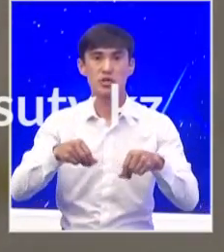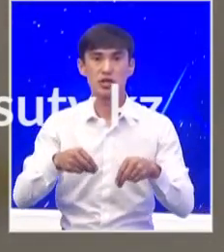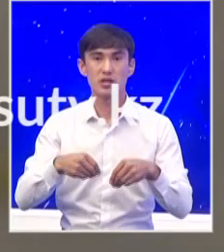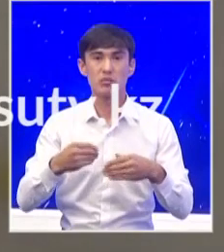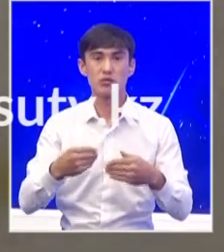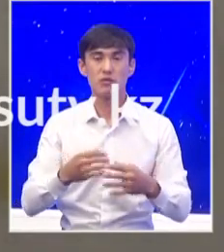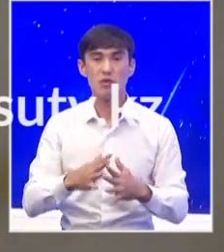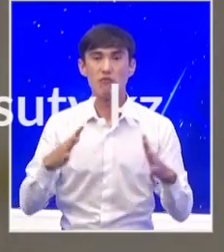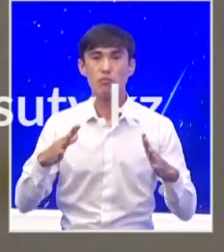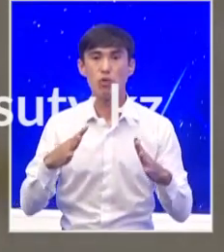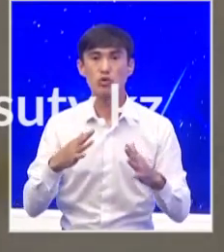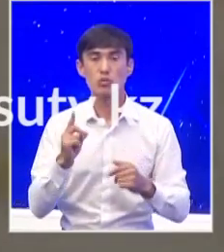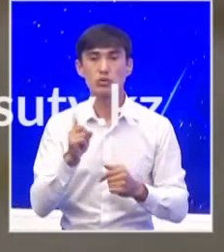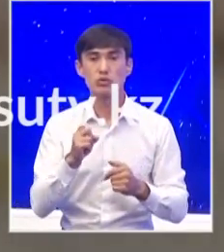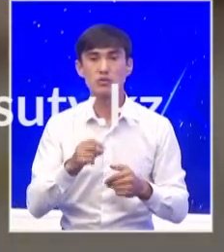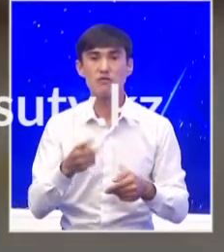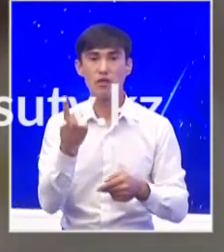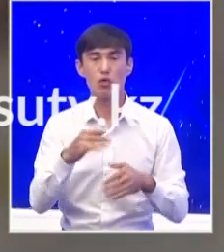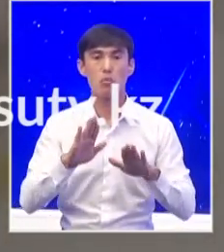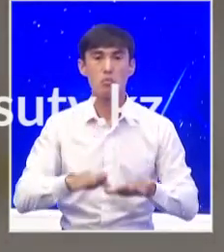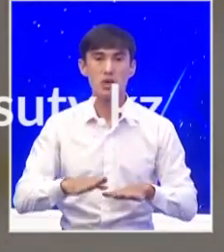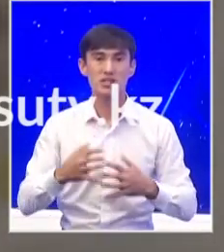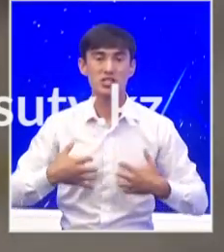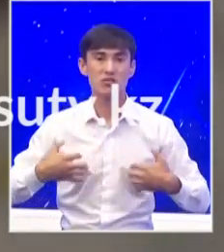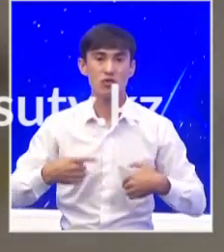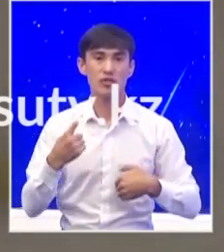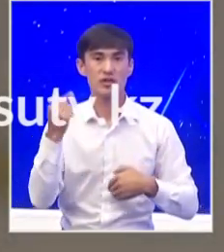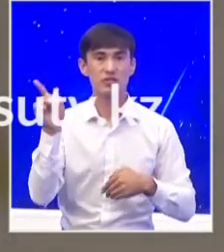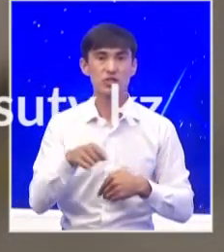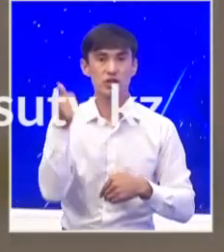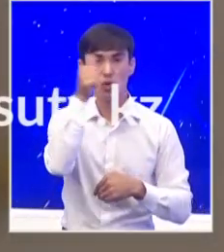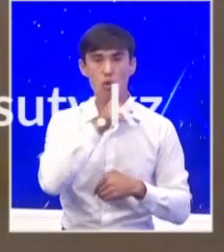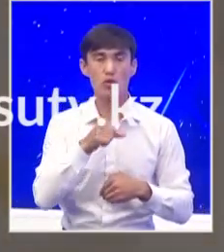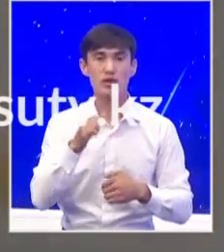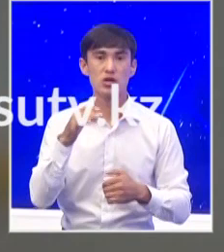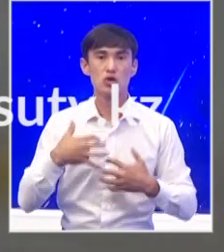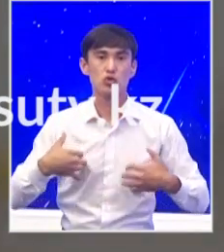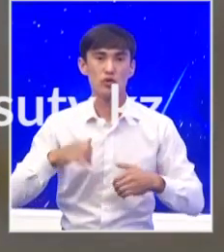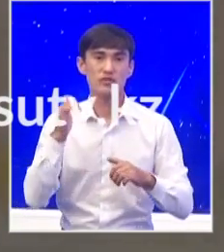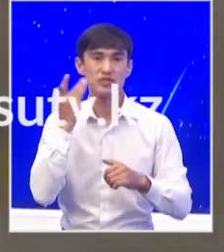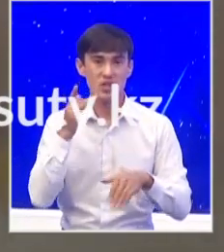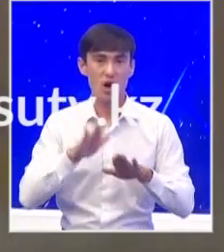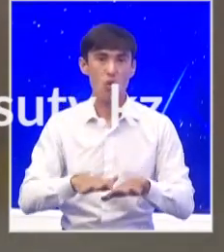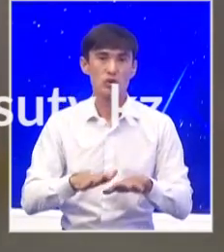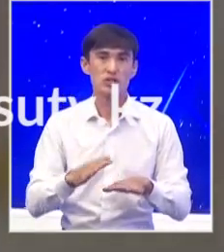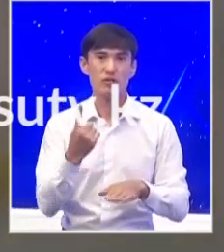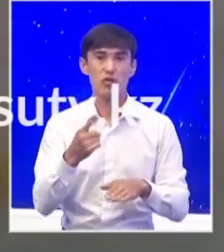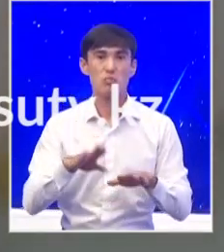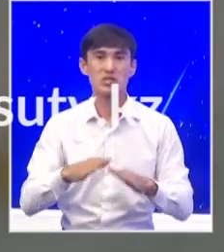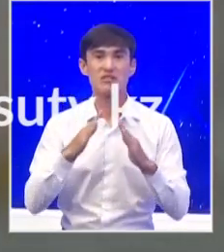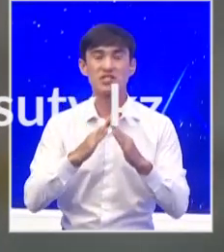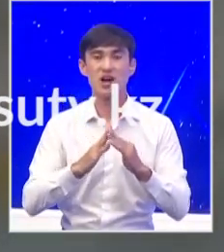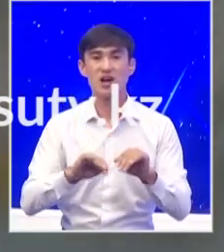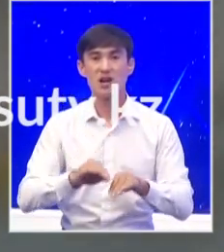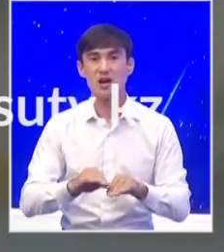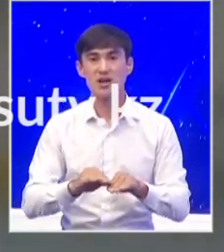из-за содержания животных в одном месте в течение года. Скот все время находится в сараях, а помещения должным образом не подвергаются.